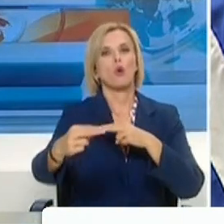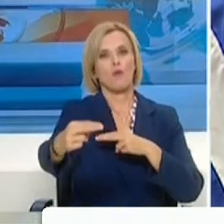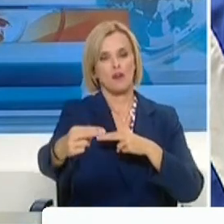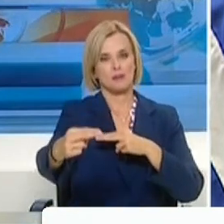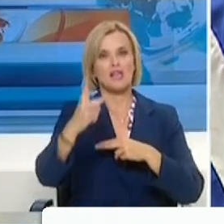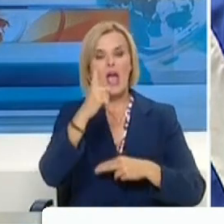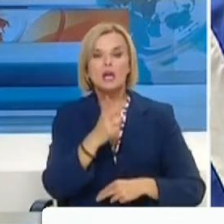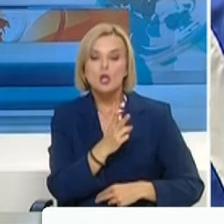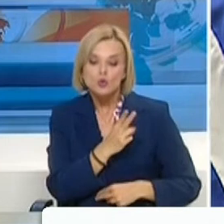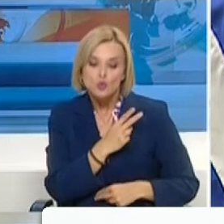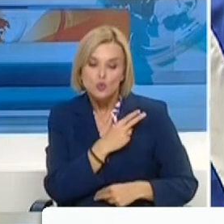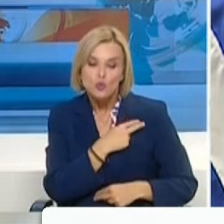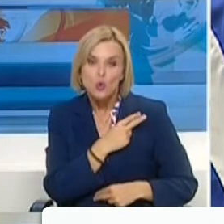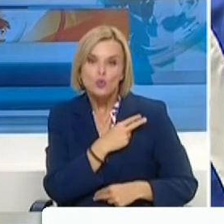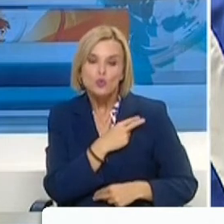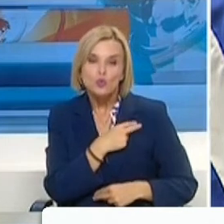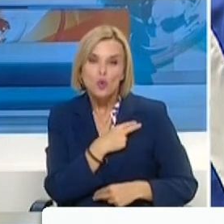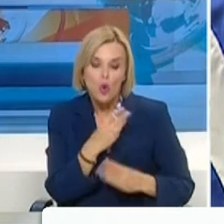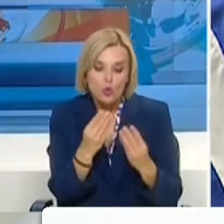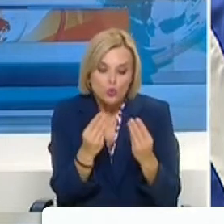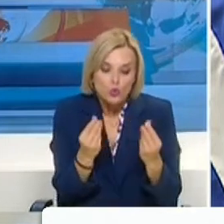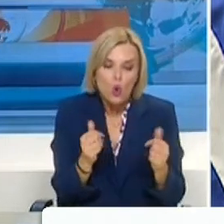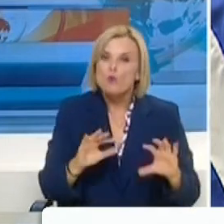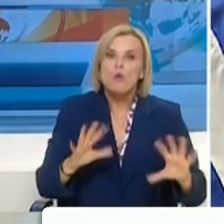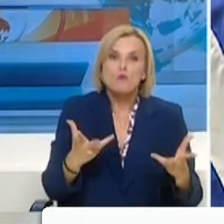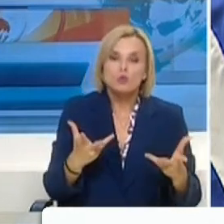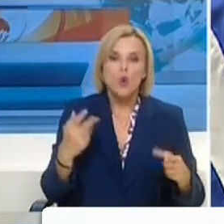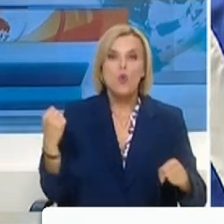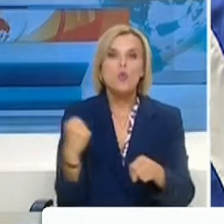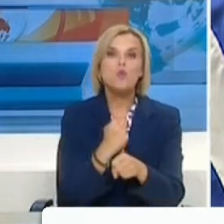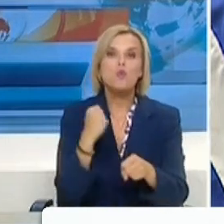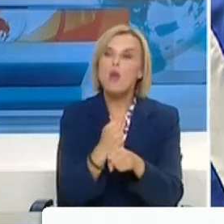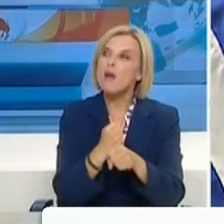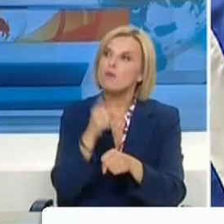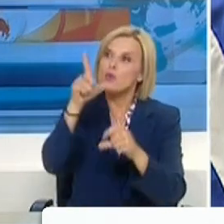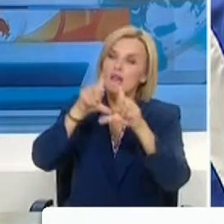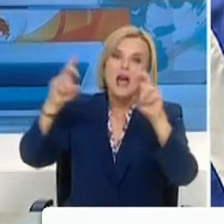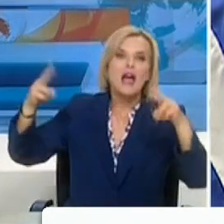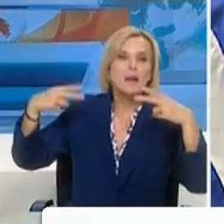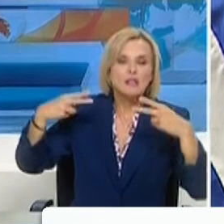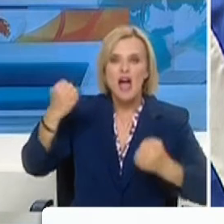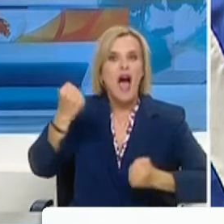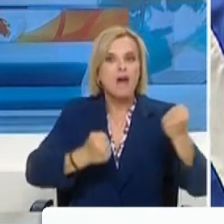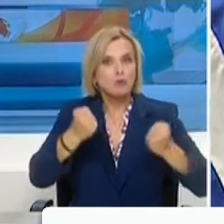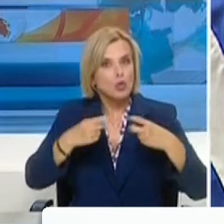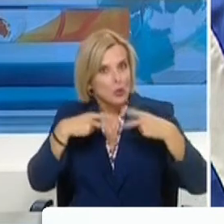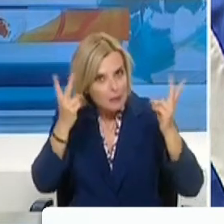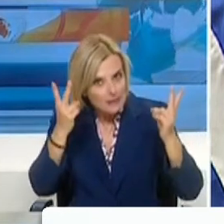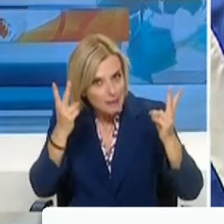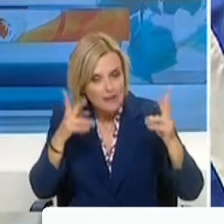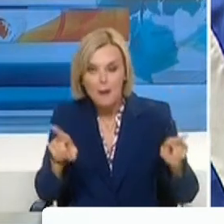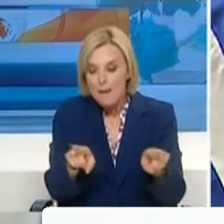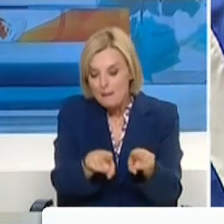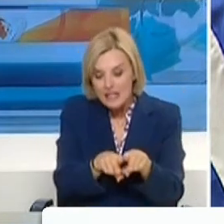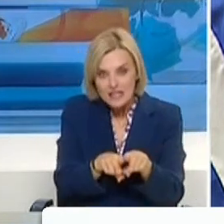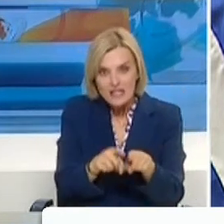ένας κατά κάποιο τρόπο σωστός τρόπος λειτουργίας των κλιματισμών, και φυσικά και θα ευνοείται όπου μπορεί να γίνεται η αραίωση των